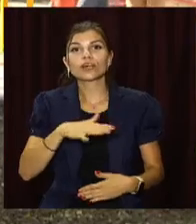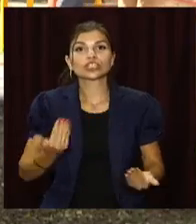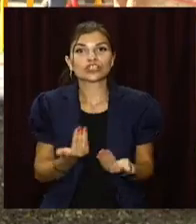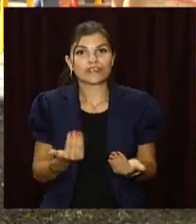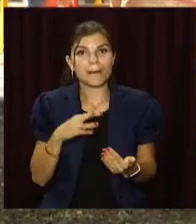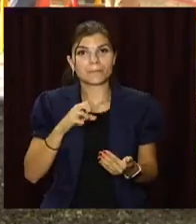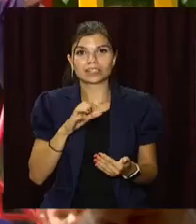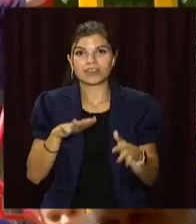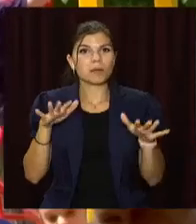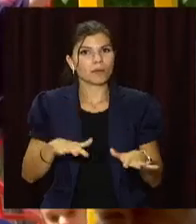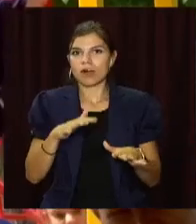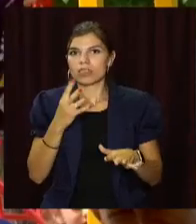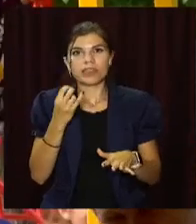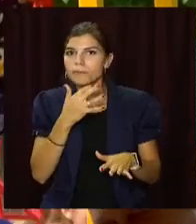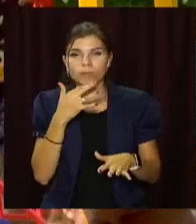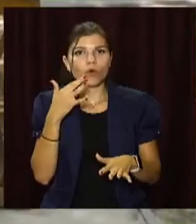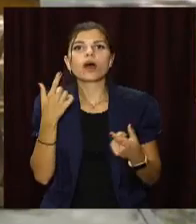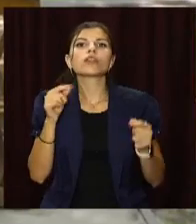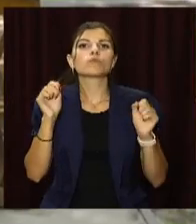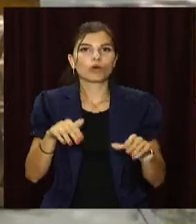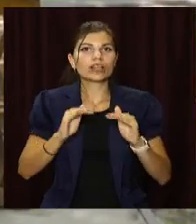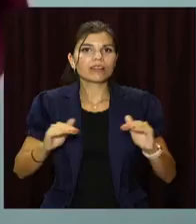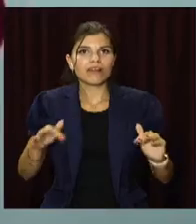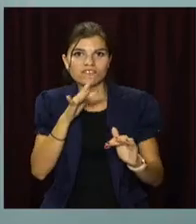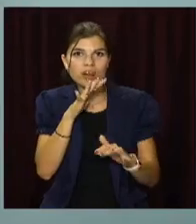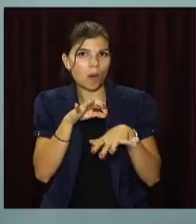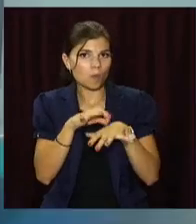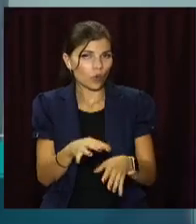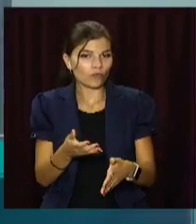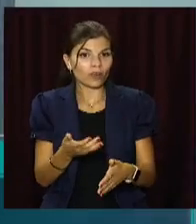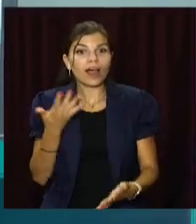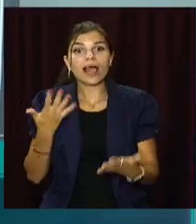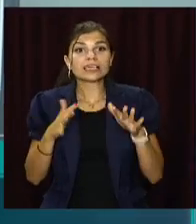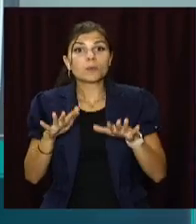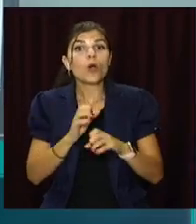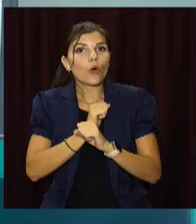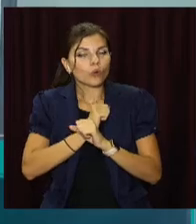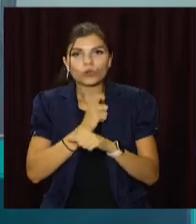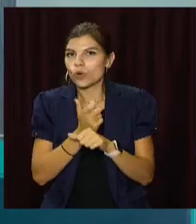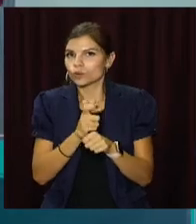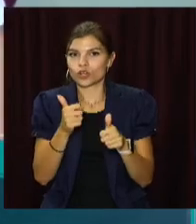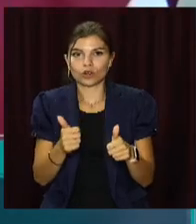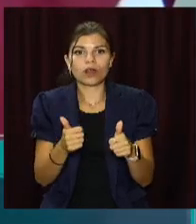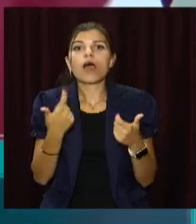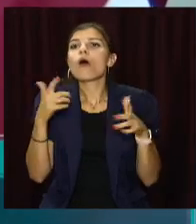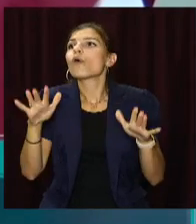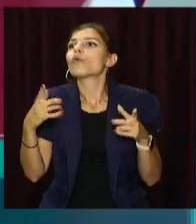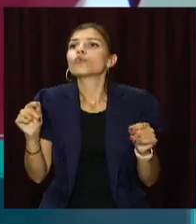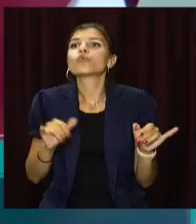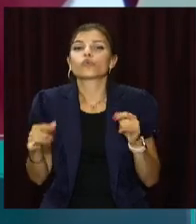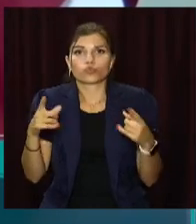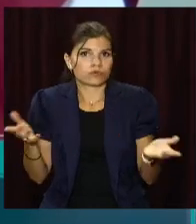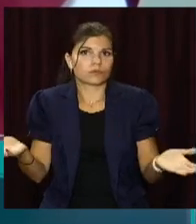не надто багато місць, де можна проводити час із дітьми. Якщо буде місце відпочинку, дуже добре. Більше ні. Це